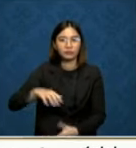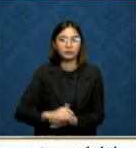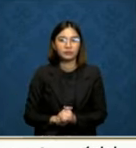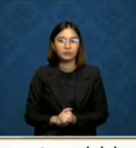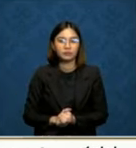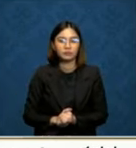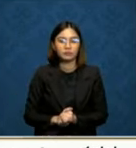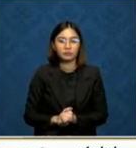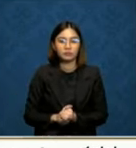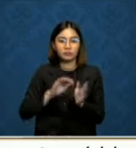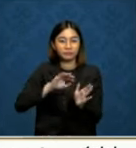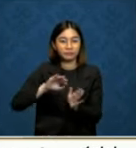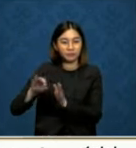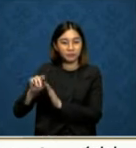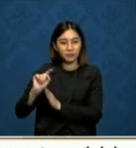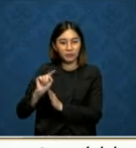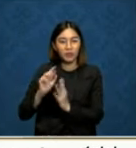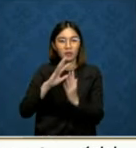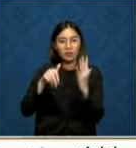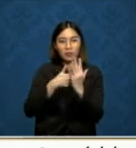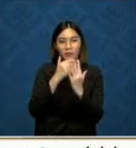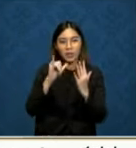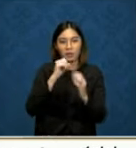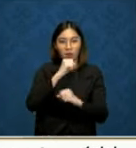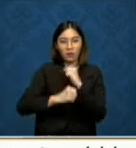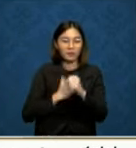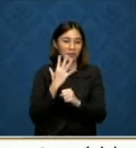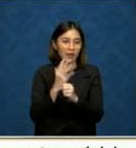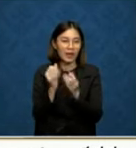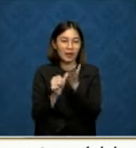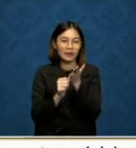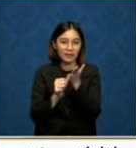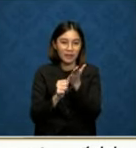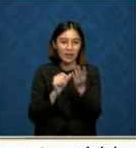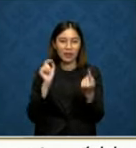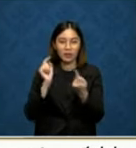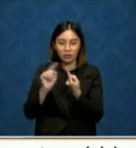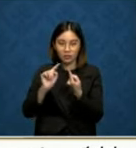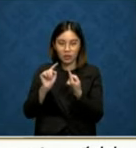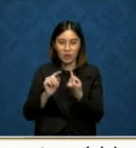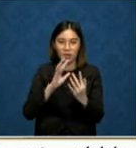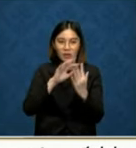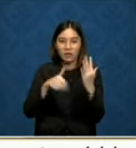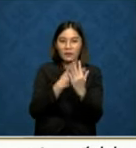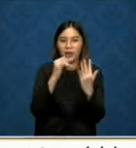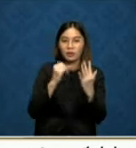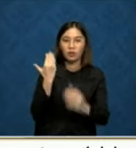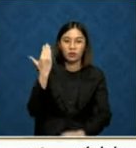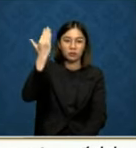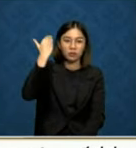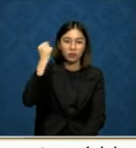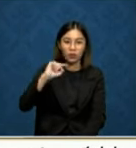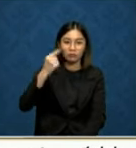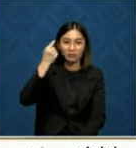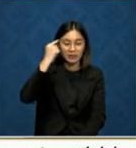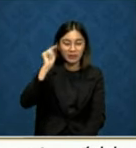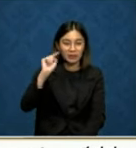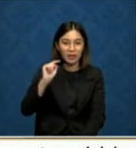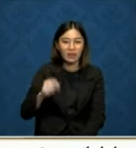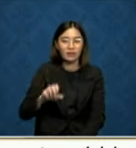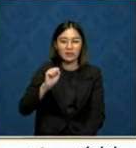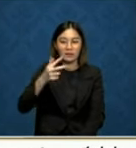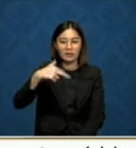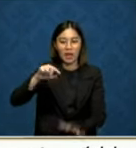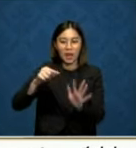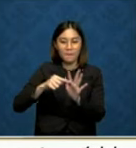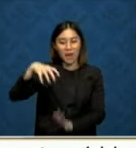ส่วนประเดนสที่เป็ยุธษาต 5 ปีที่เราได้ปรับปรุงจากยุธษาตเดิมนะคะก็มองวาสภ cream P distribors